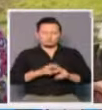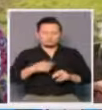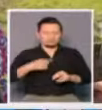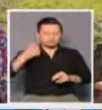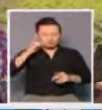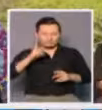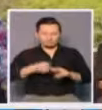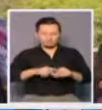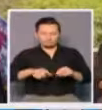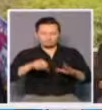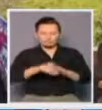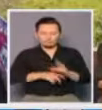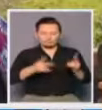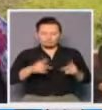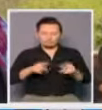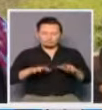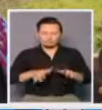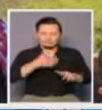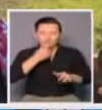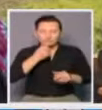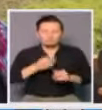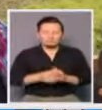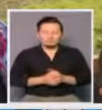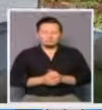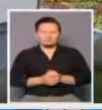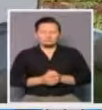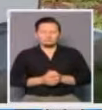считаю, что этот объект должен быть на этом макете.